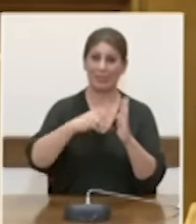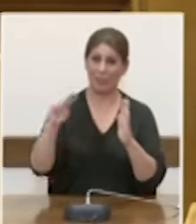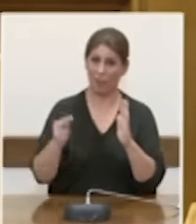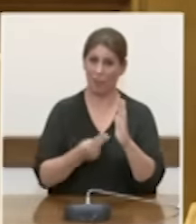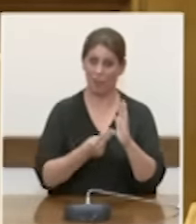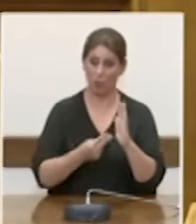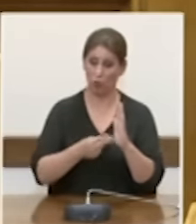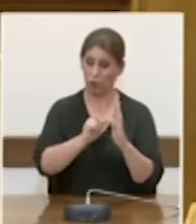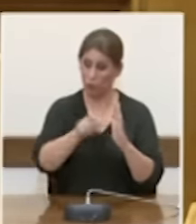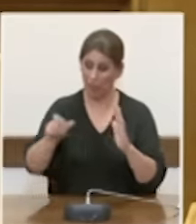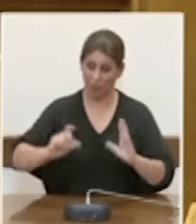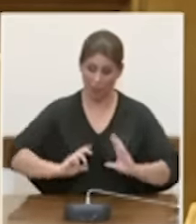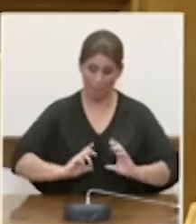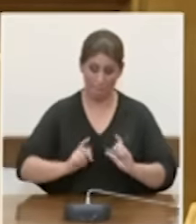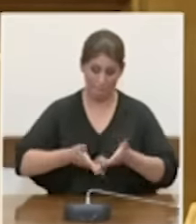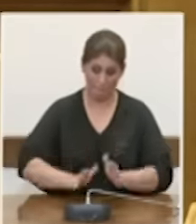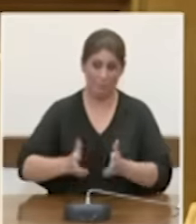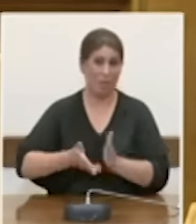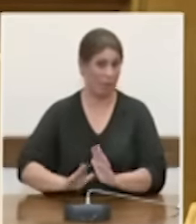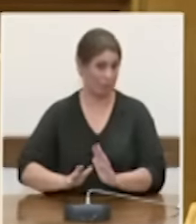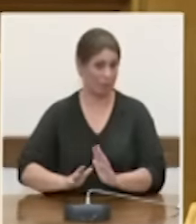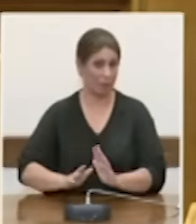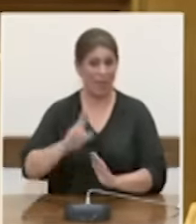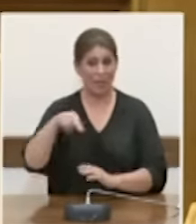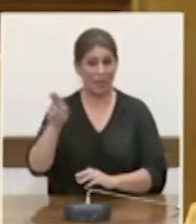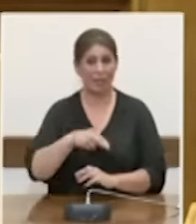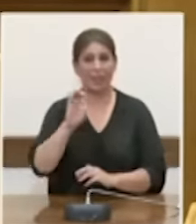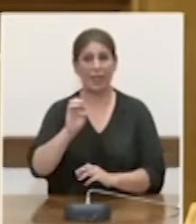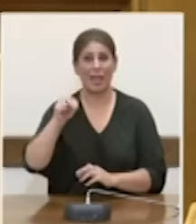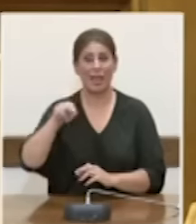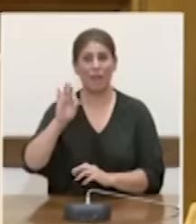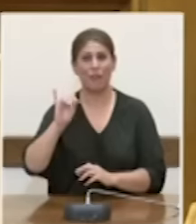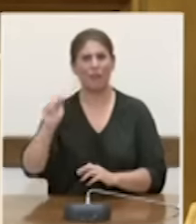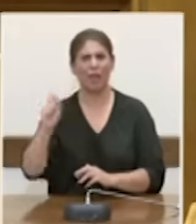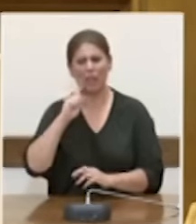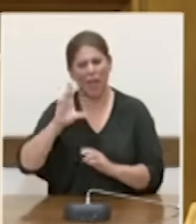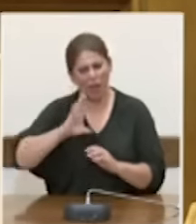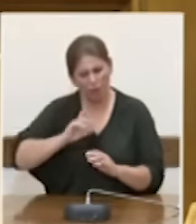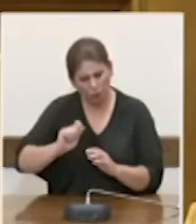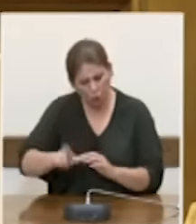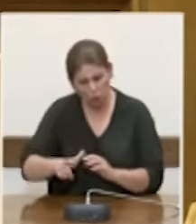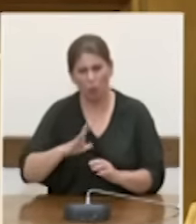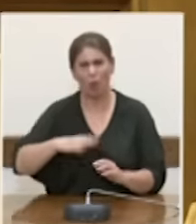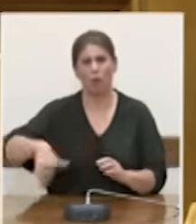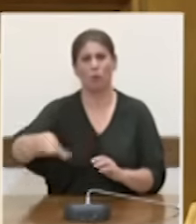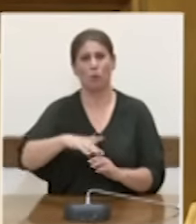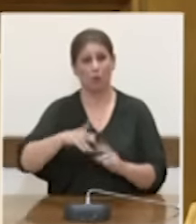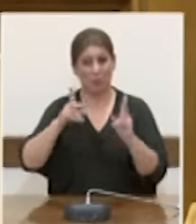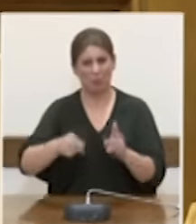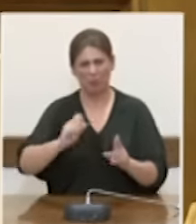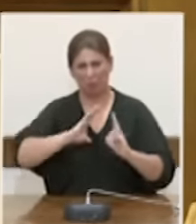παιδί. Κατάργηση του ένφια για εργατικά και λαϊκά νοικοκυριά. Να σταματήσει εδώ και τώρα το έσχος